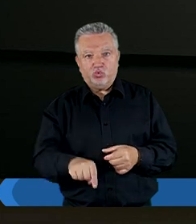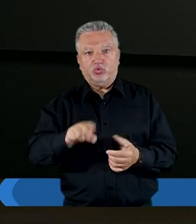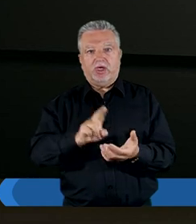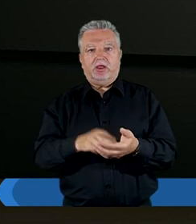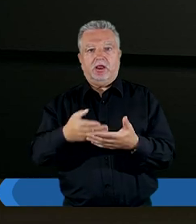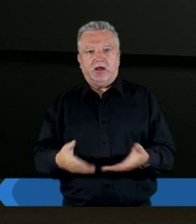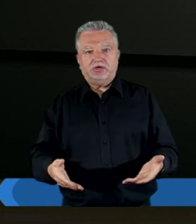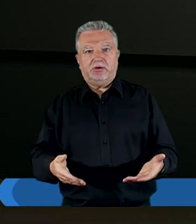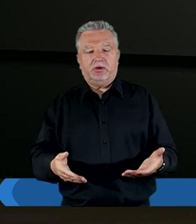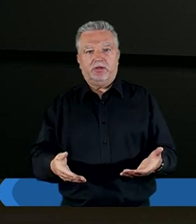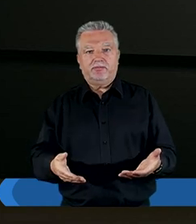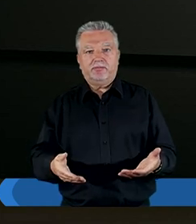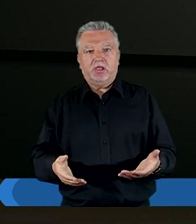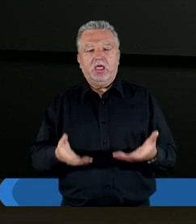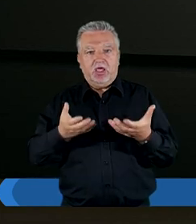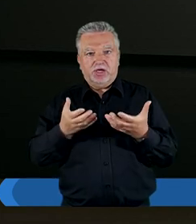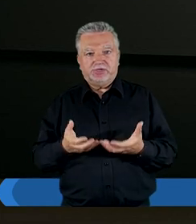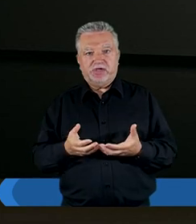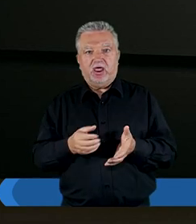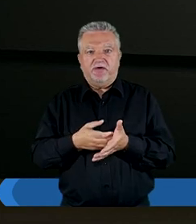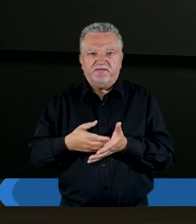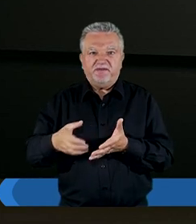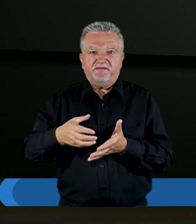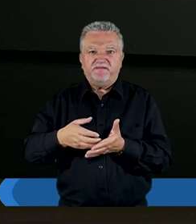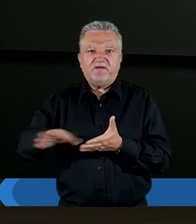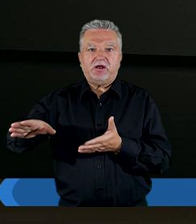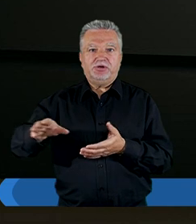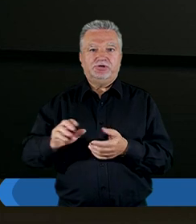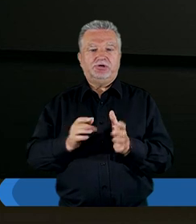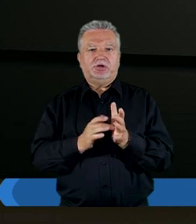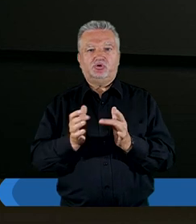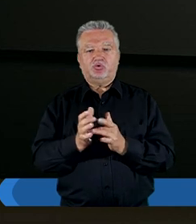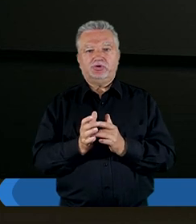ziemi. Chce wyprzeć Chrystusa